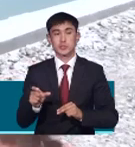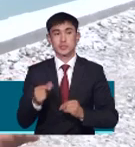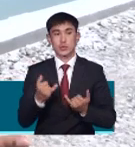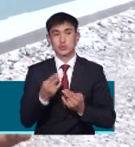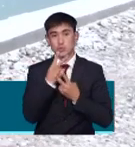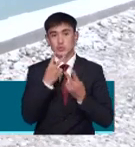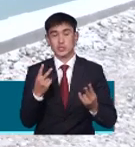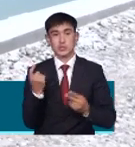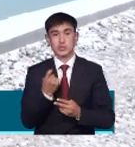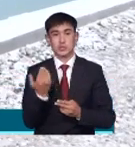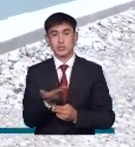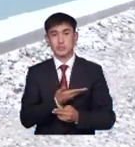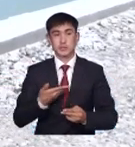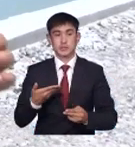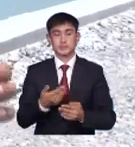қазіргі көрсетілген шаруашылықта біз